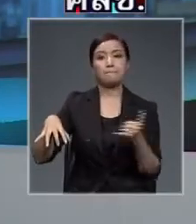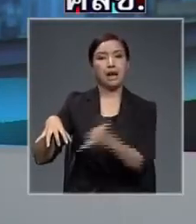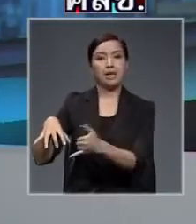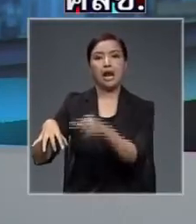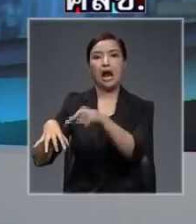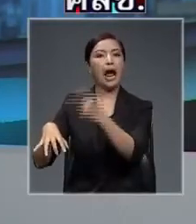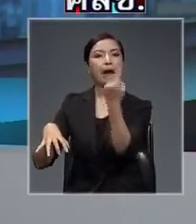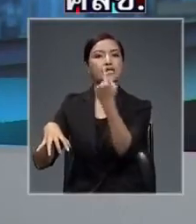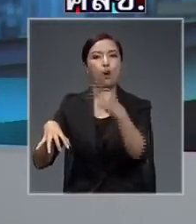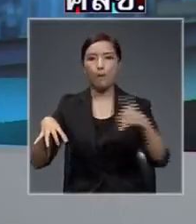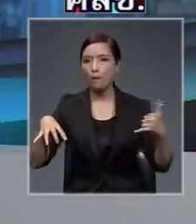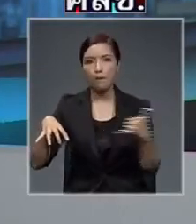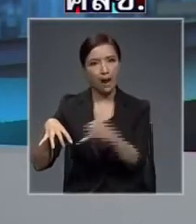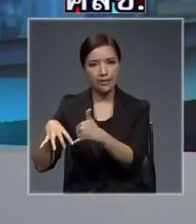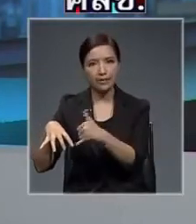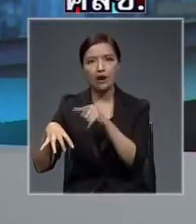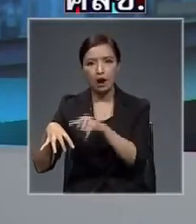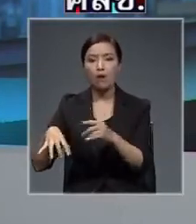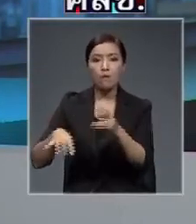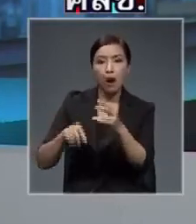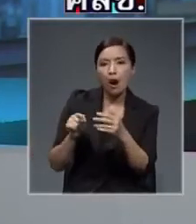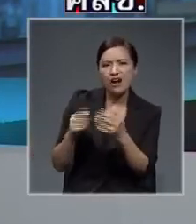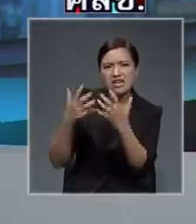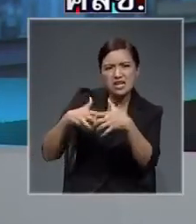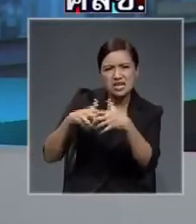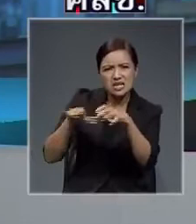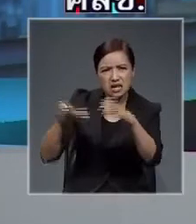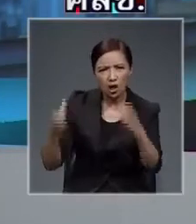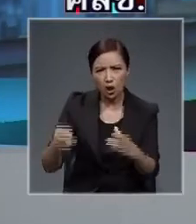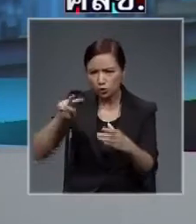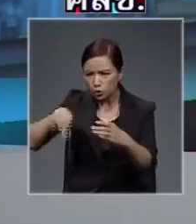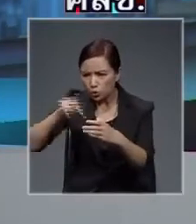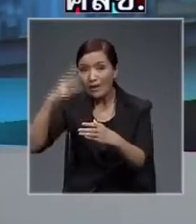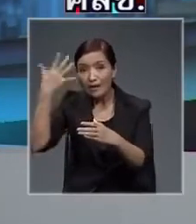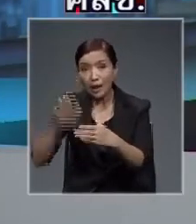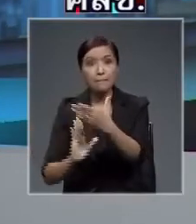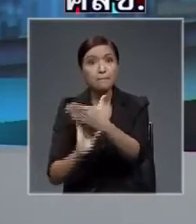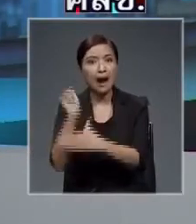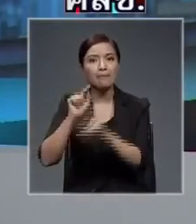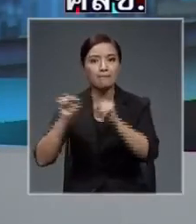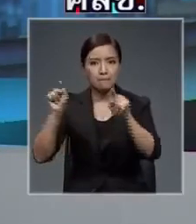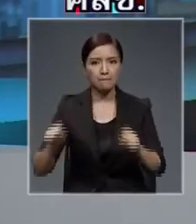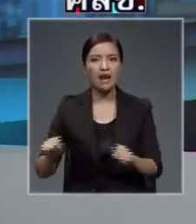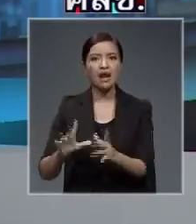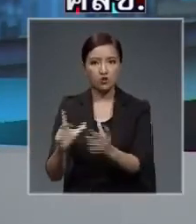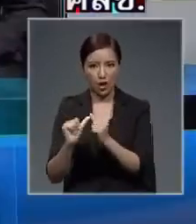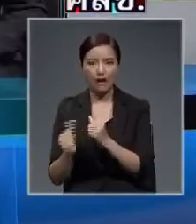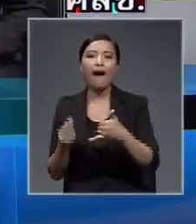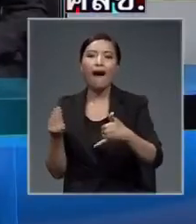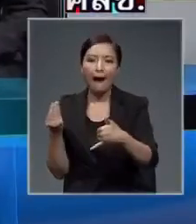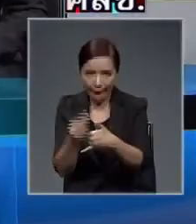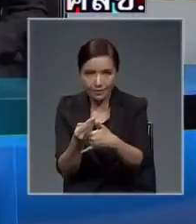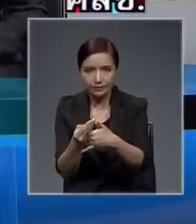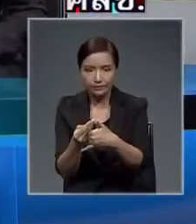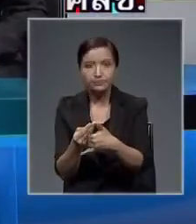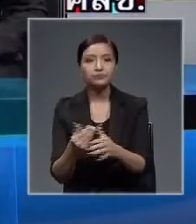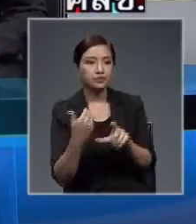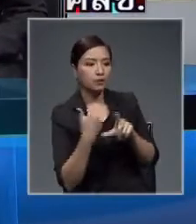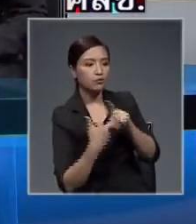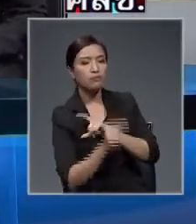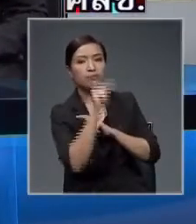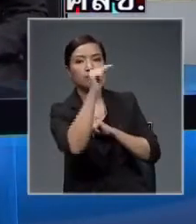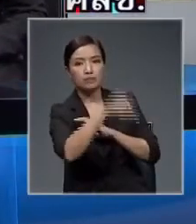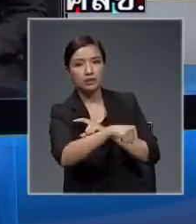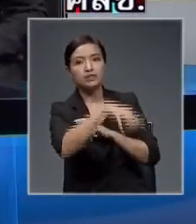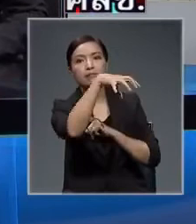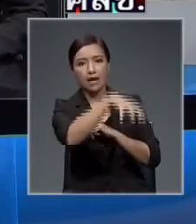เจ้าของเครื่องเพื่อที่จะได้ขอใบอนุญาตได้สะดวกด้วย ค่ะแต่ว่าคือหลังจากนี้ก็ชัดเจนว่าถ้าจะนำเ